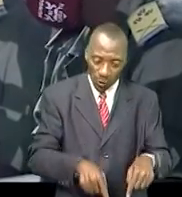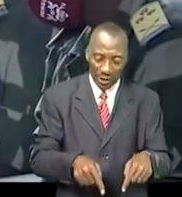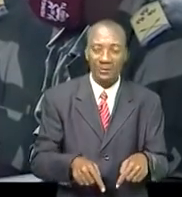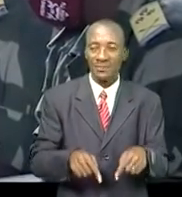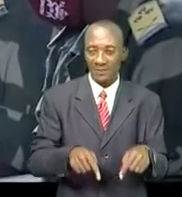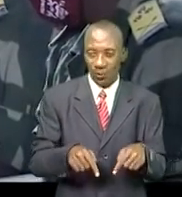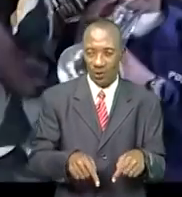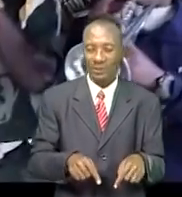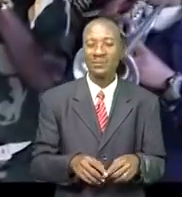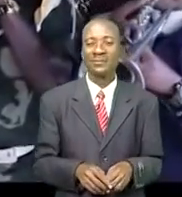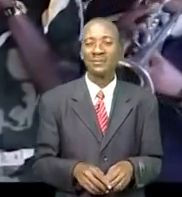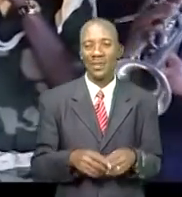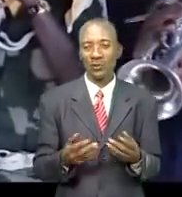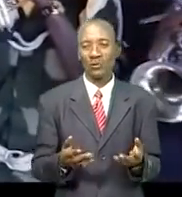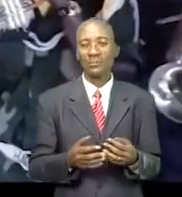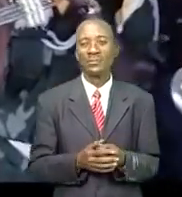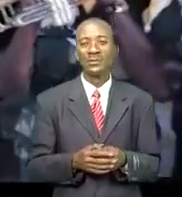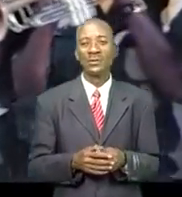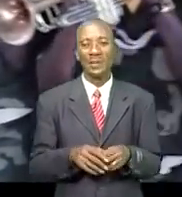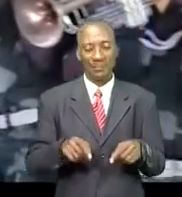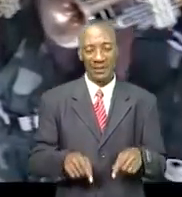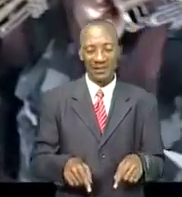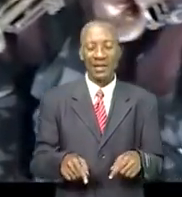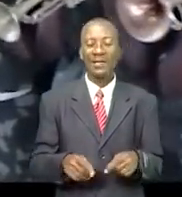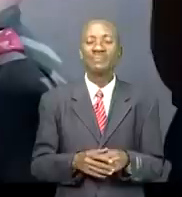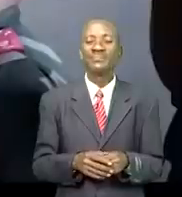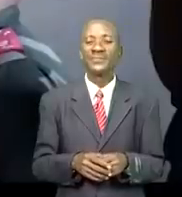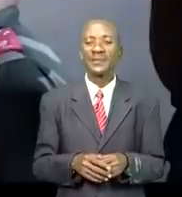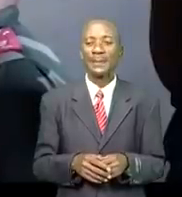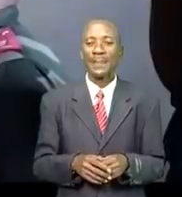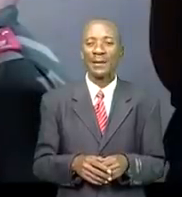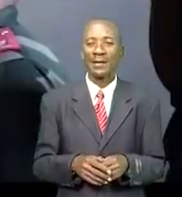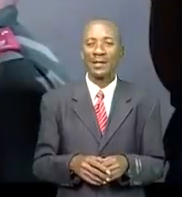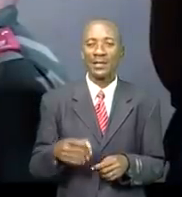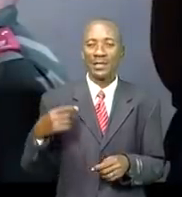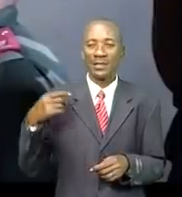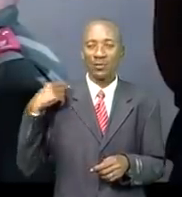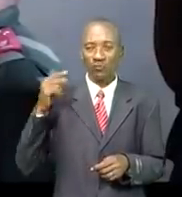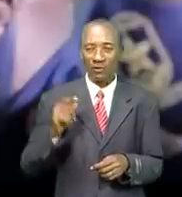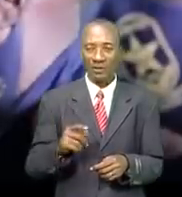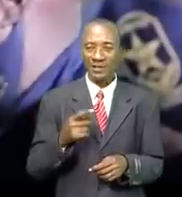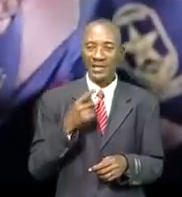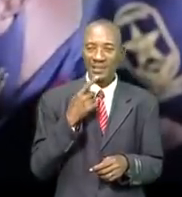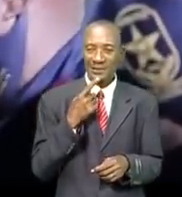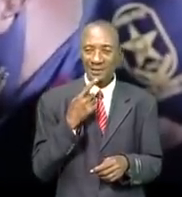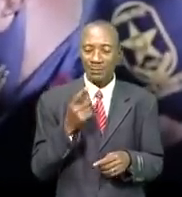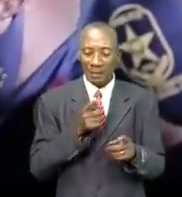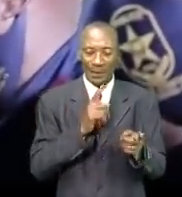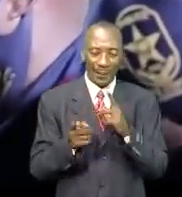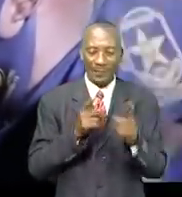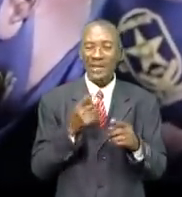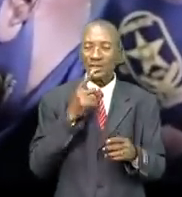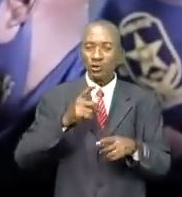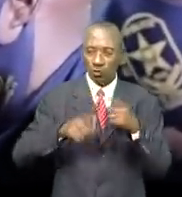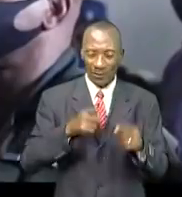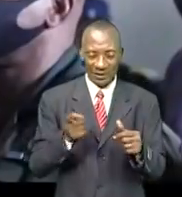a été évitée. Nous n'avions eu droit qu'à l'exécution de l'hymne national et obligés de quitter la salle. Néanmoins, les commandants de la 34e